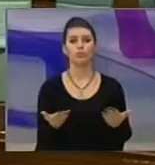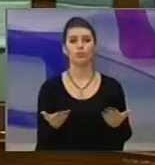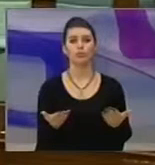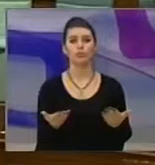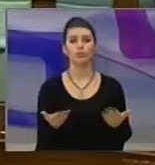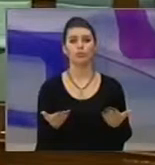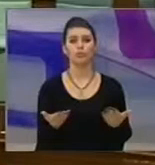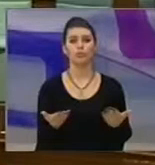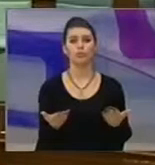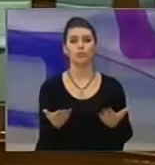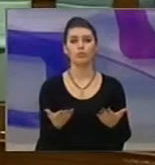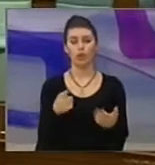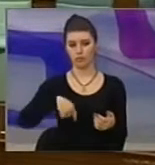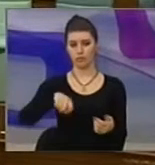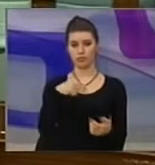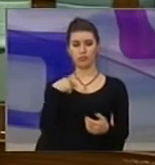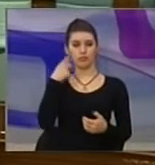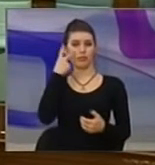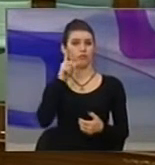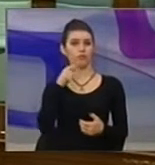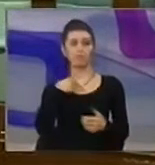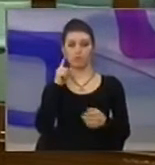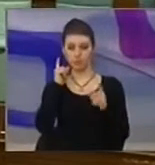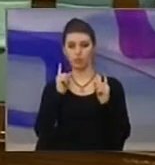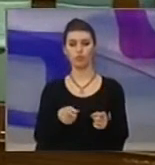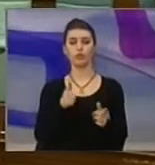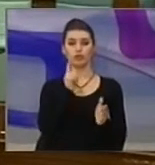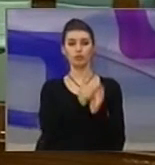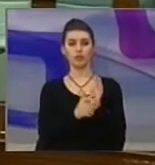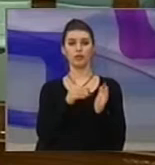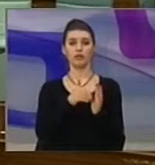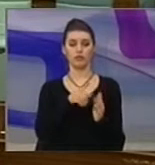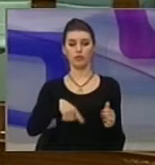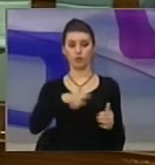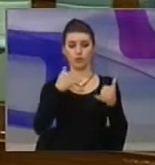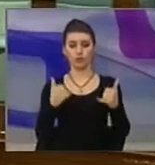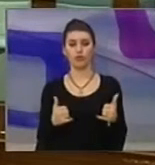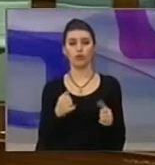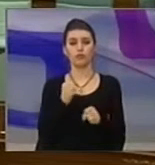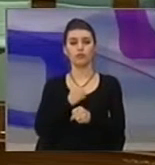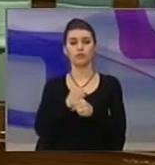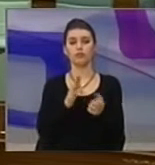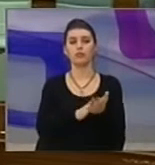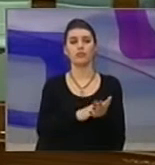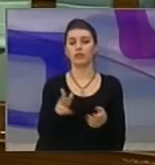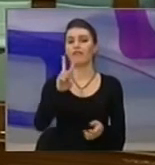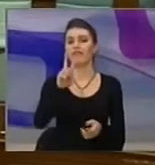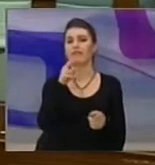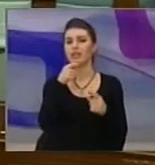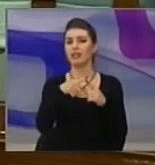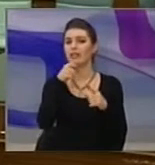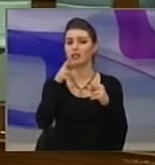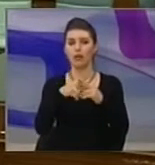ë bet kj për NE ështoj urgente që sotë intervenohet në komunë E vitisë që të